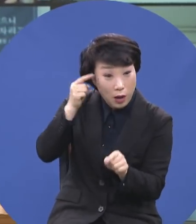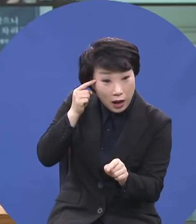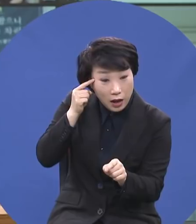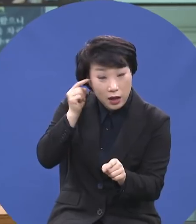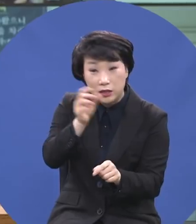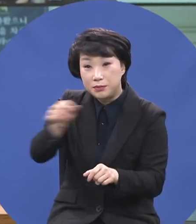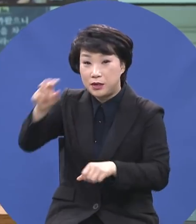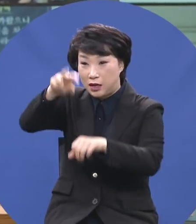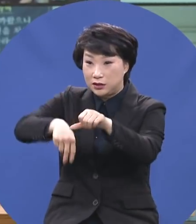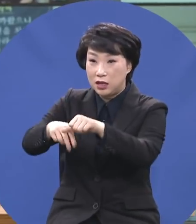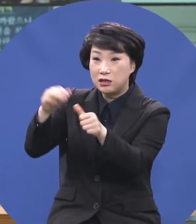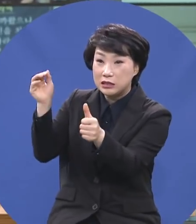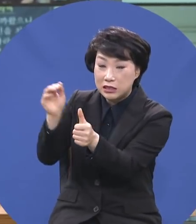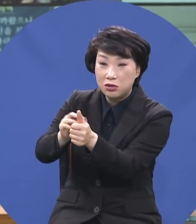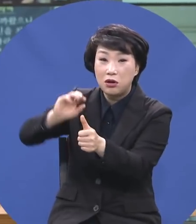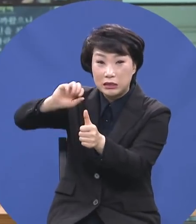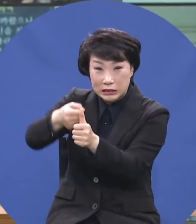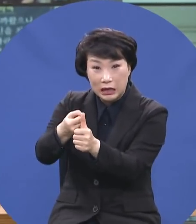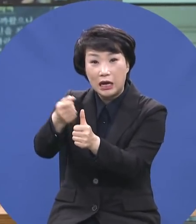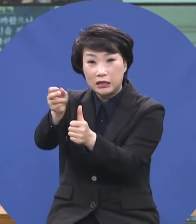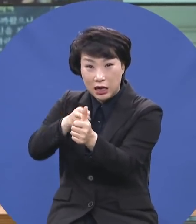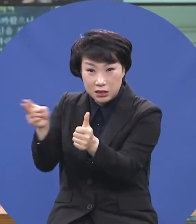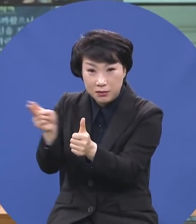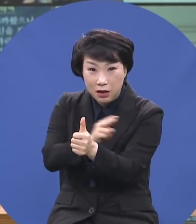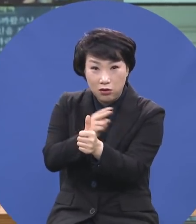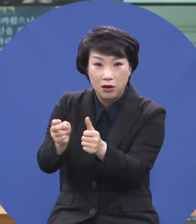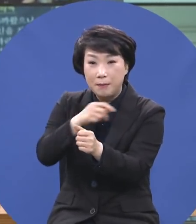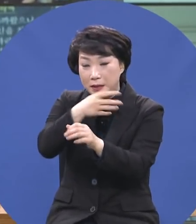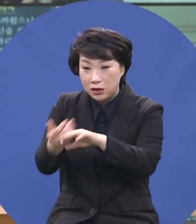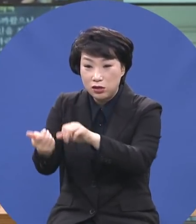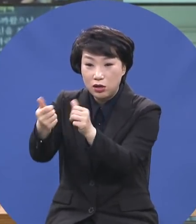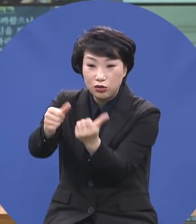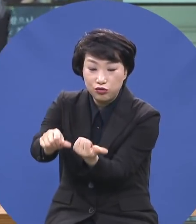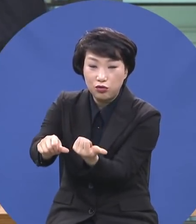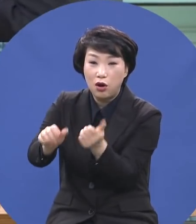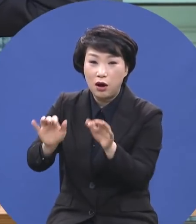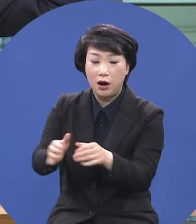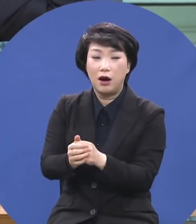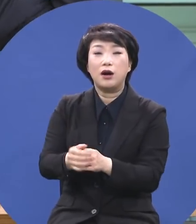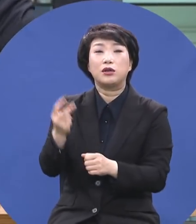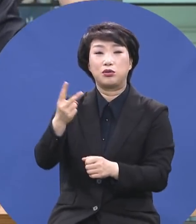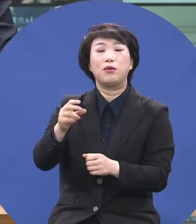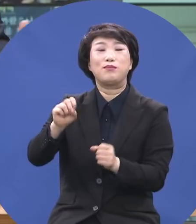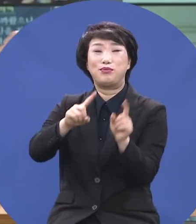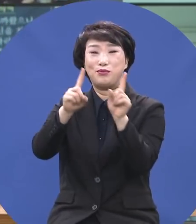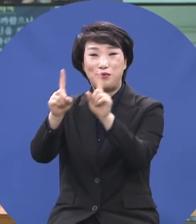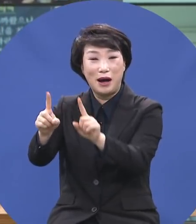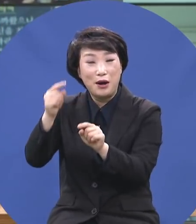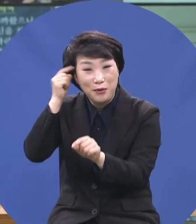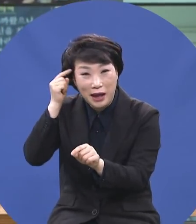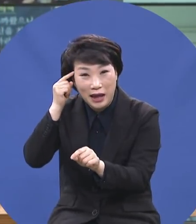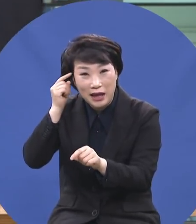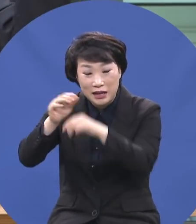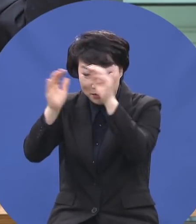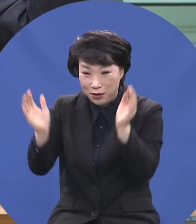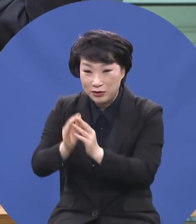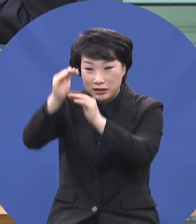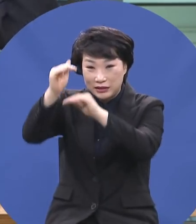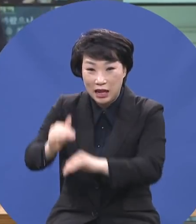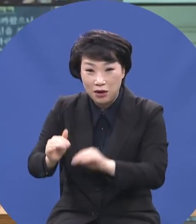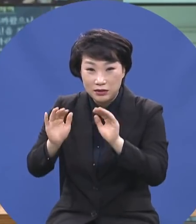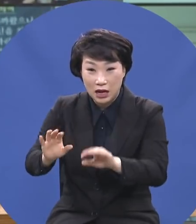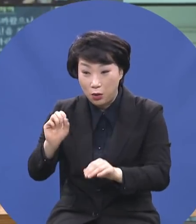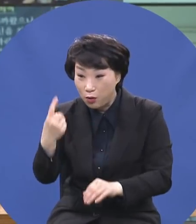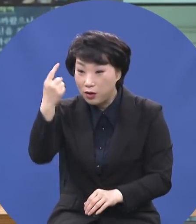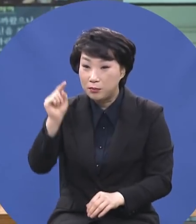찔리고 징계받고 채찍에 맞고 피 흘려 죽으시고 그리고 부활하셨는가, 이 사실이